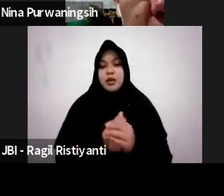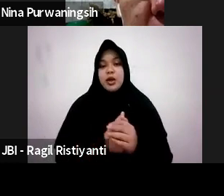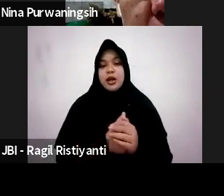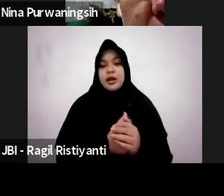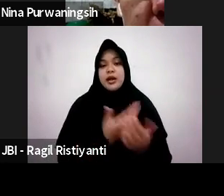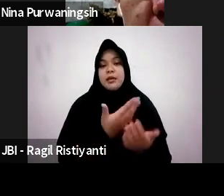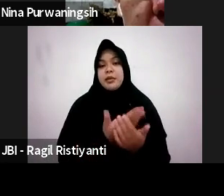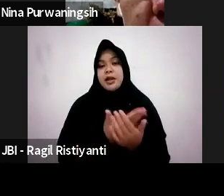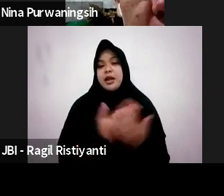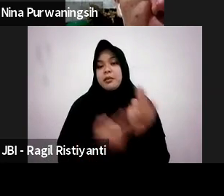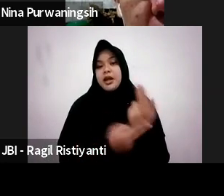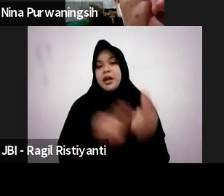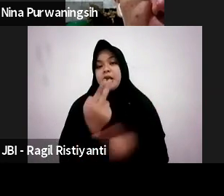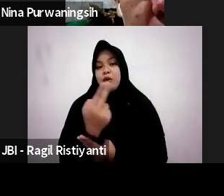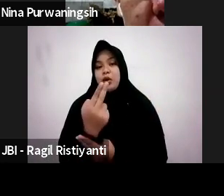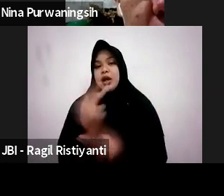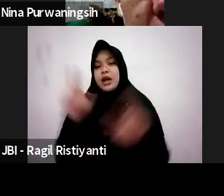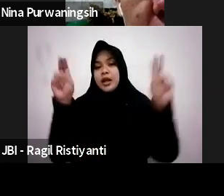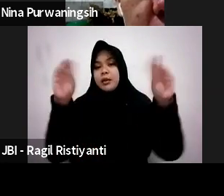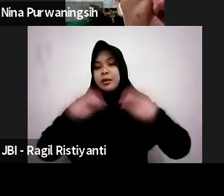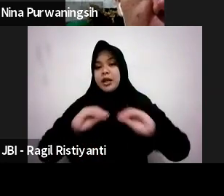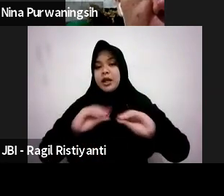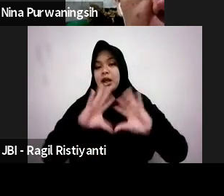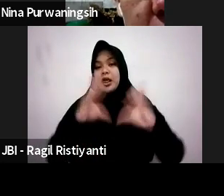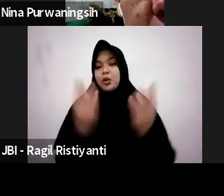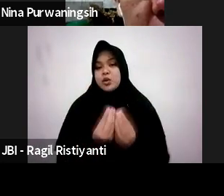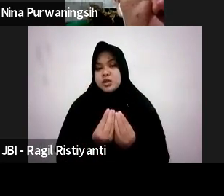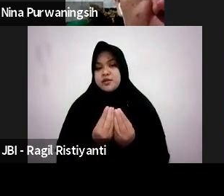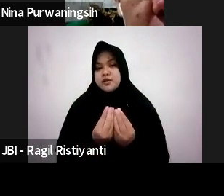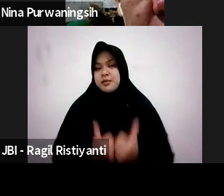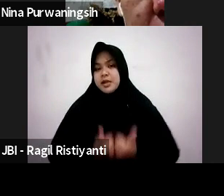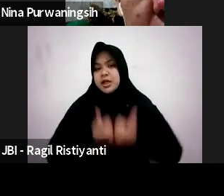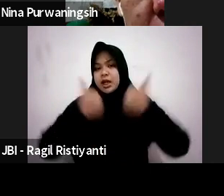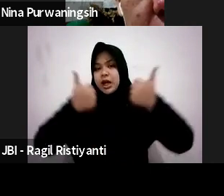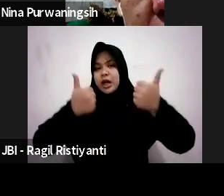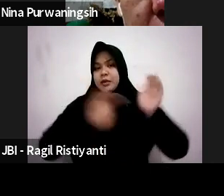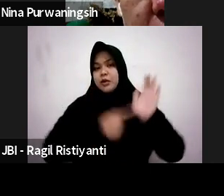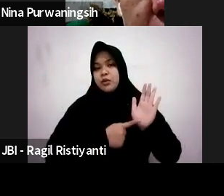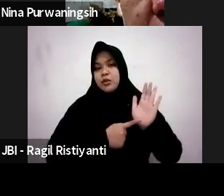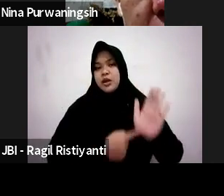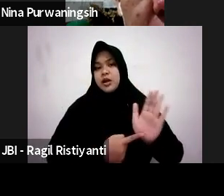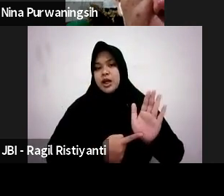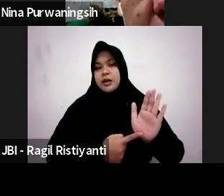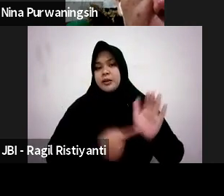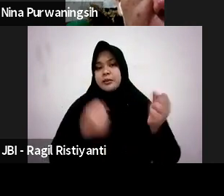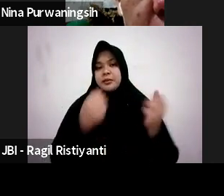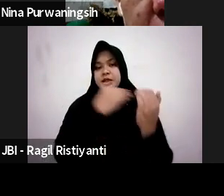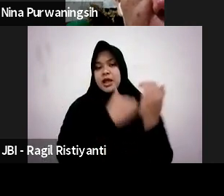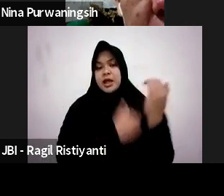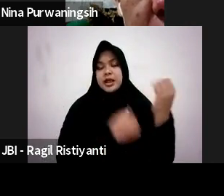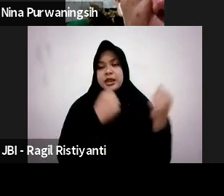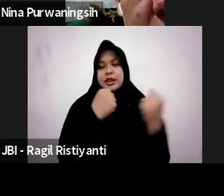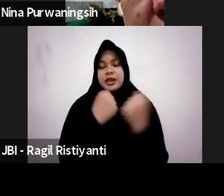dengan tema pendidikan Indonesia berkualitas wujudkan praktik tantangan di Indonesia yang pertama